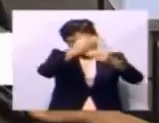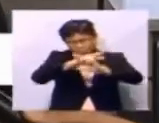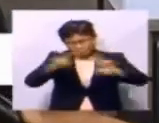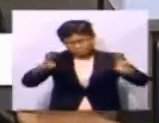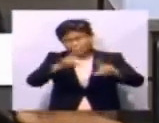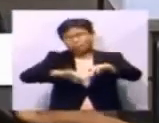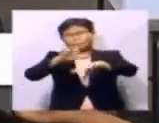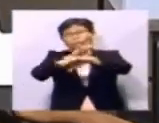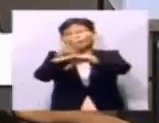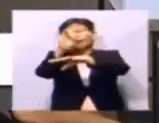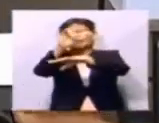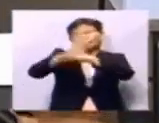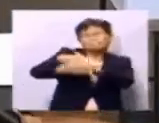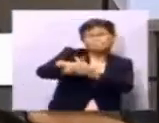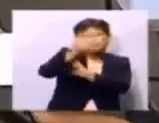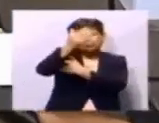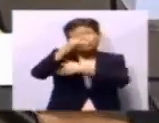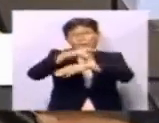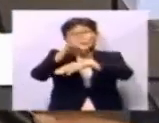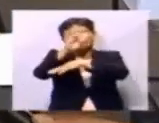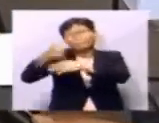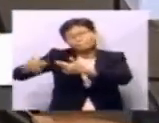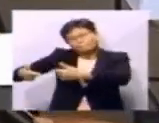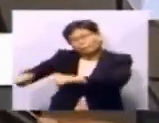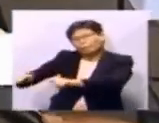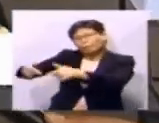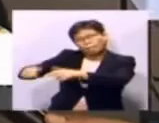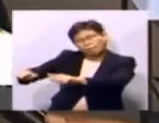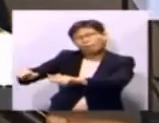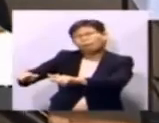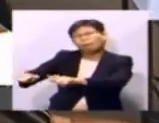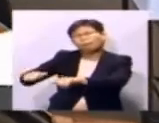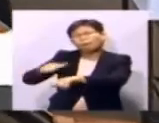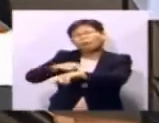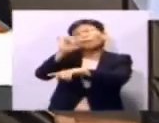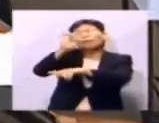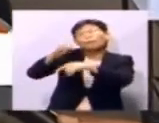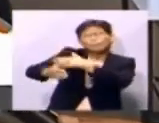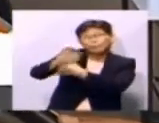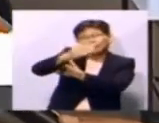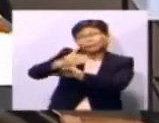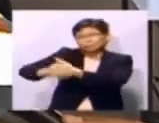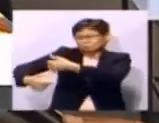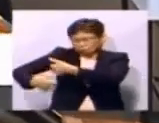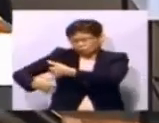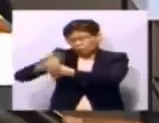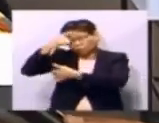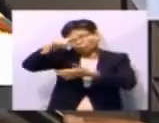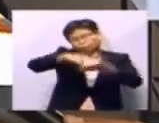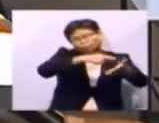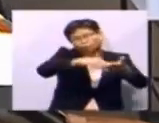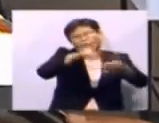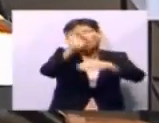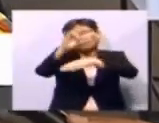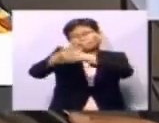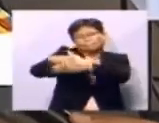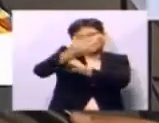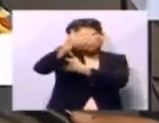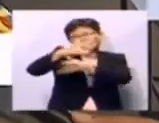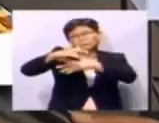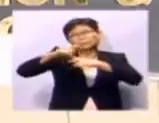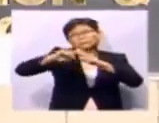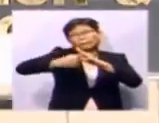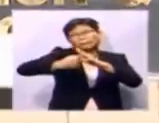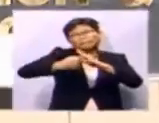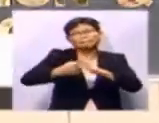dan pukul 8 pagi dibenarkan anggota-anggota tentera untuk mengundi. Start jam 8 pagi